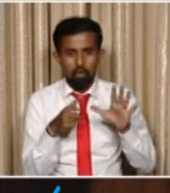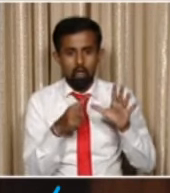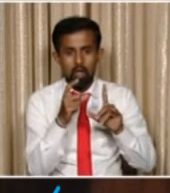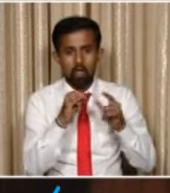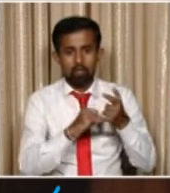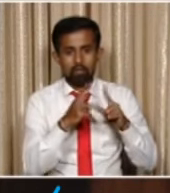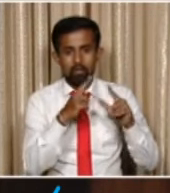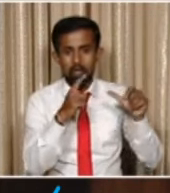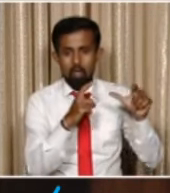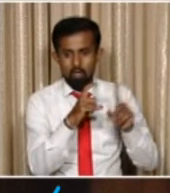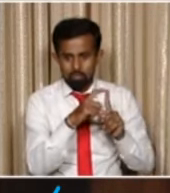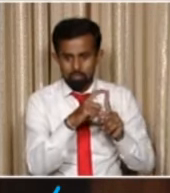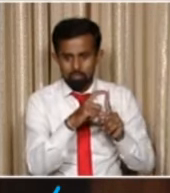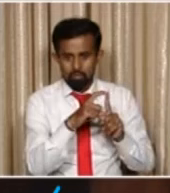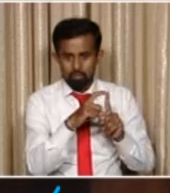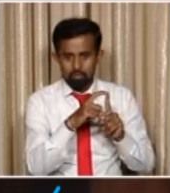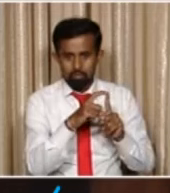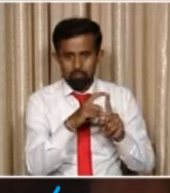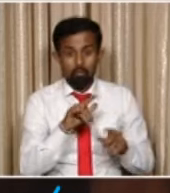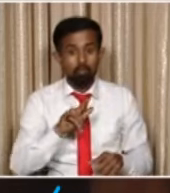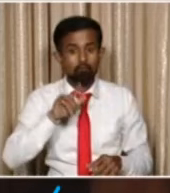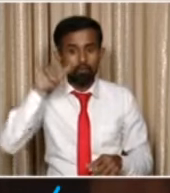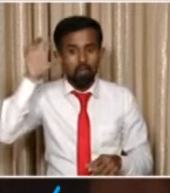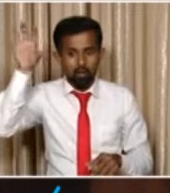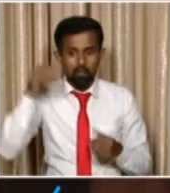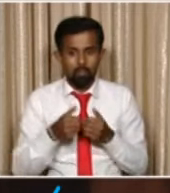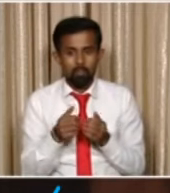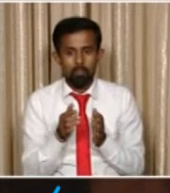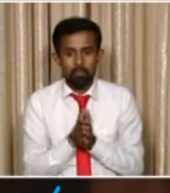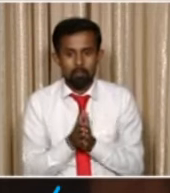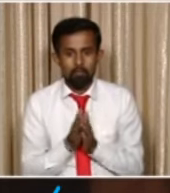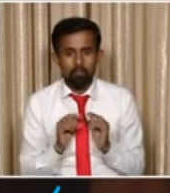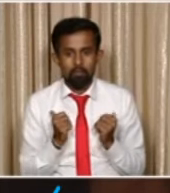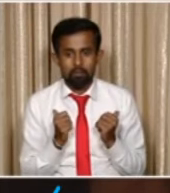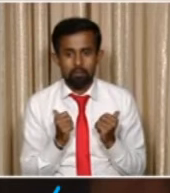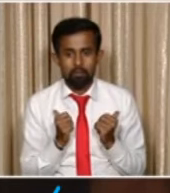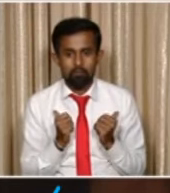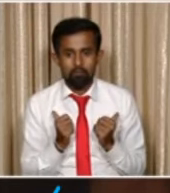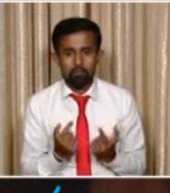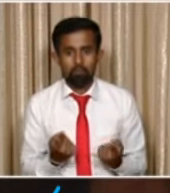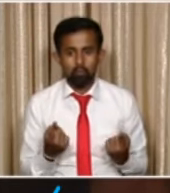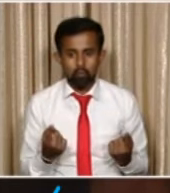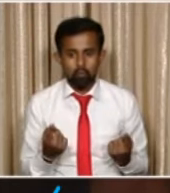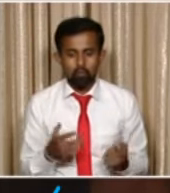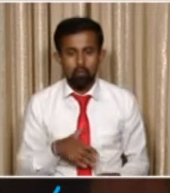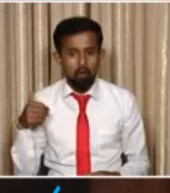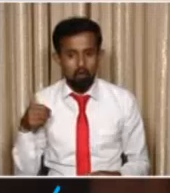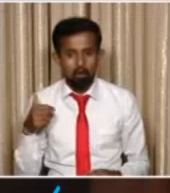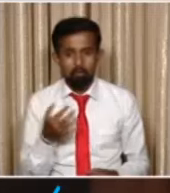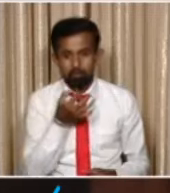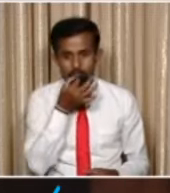அவர் சொல்லியிருக்கிற அனைத்து விதமான குற்றச்சாட்டையும் நான் மறுக்கிறேன். இது மிகப்பெரிய ஒரு பழியாக என்